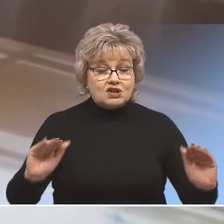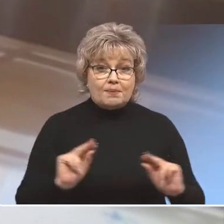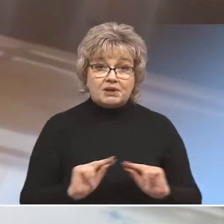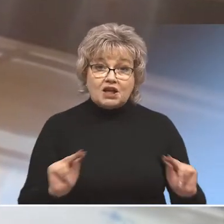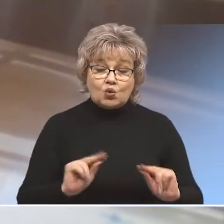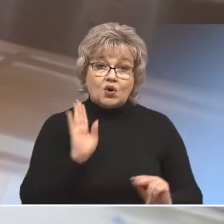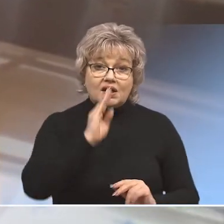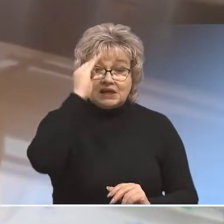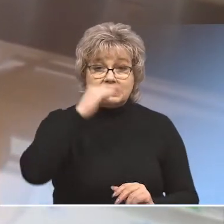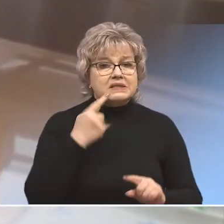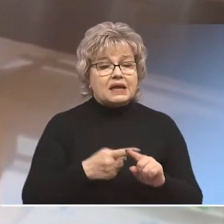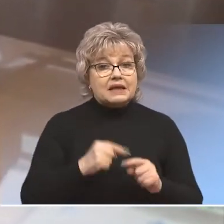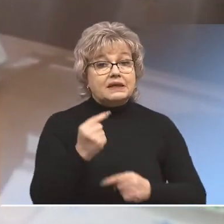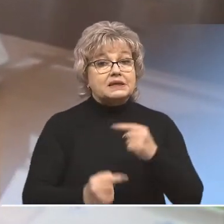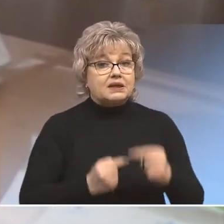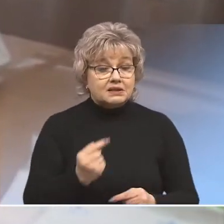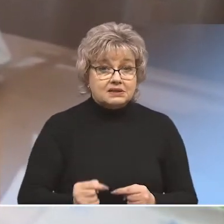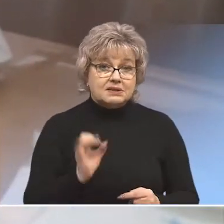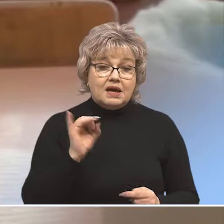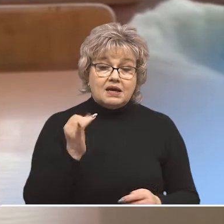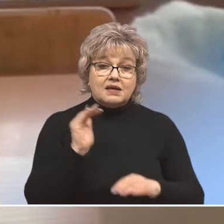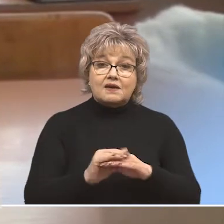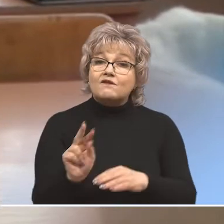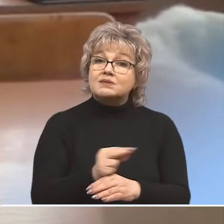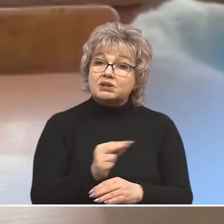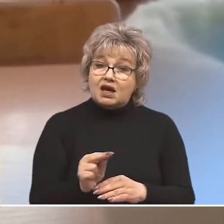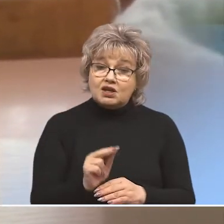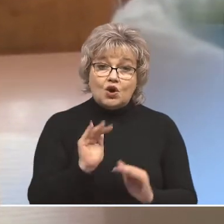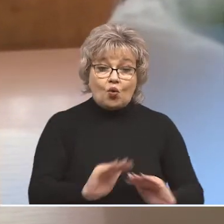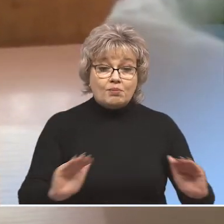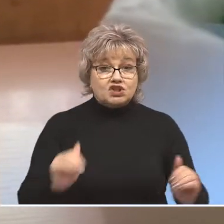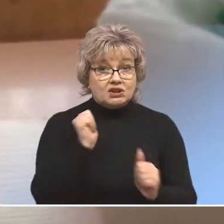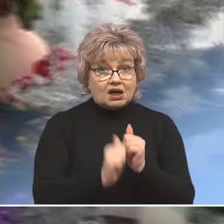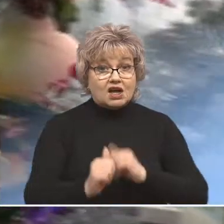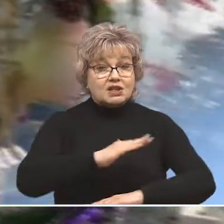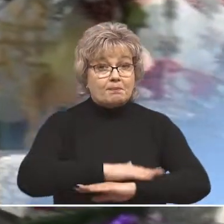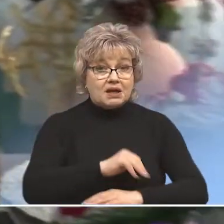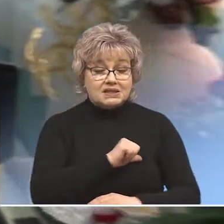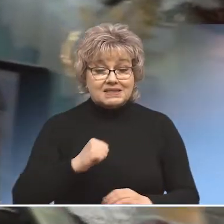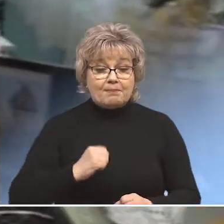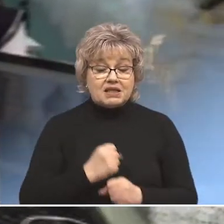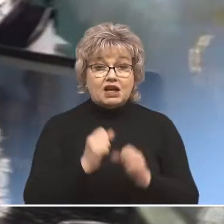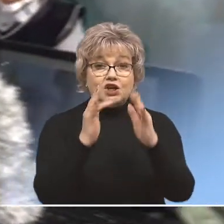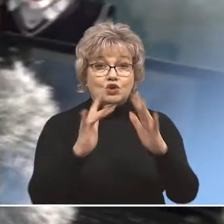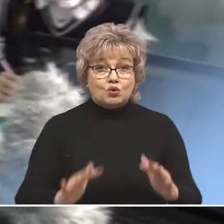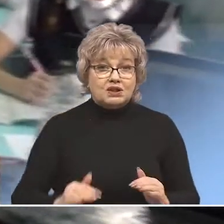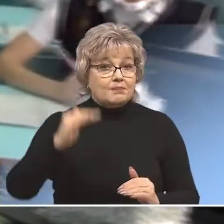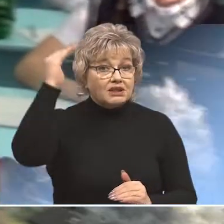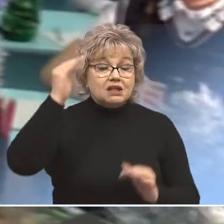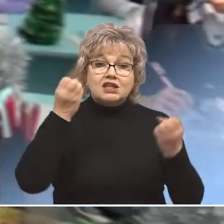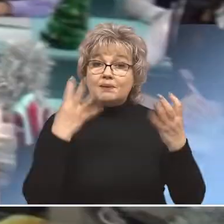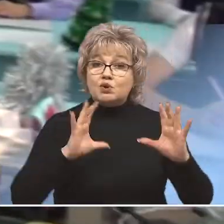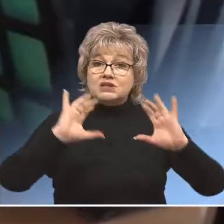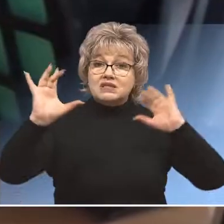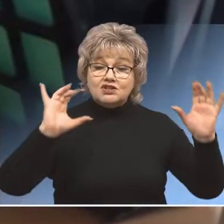учащихся, педагогов и родителей – это и традиция, и концепция воспитания. У малышей на каждой парте самодельные елочки. На потолке